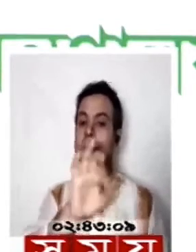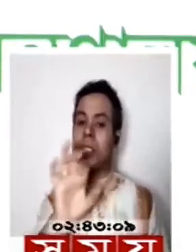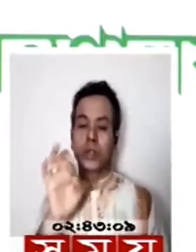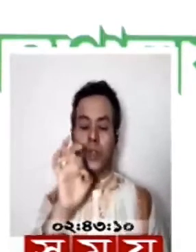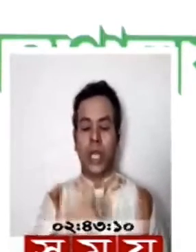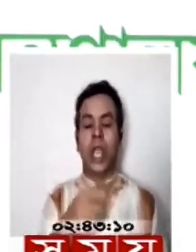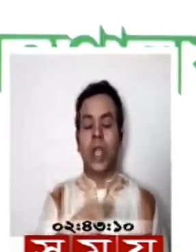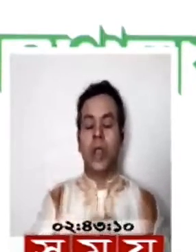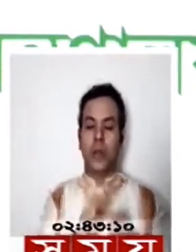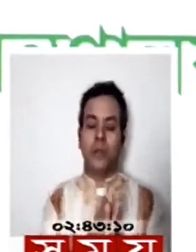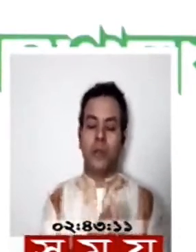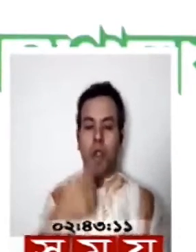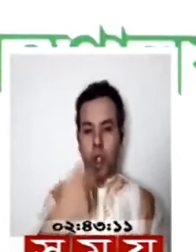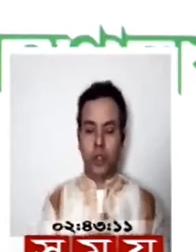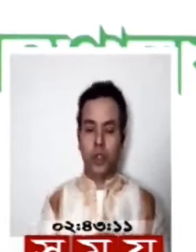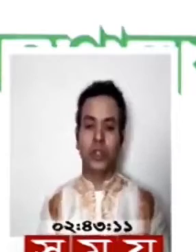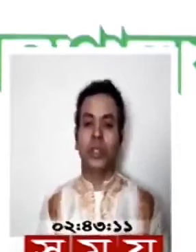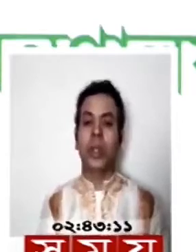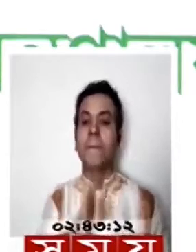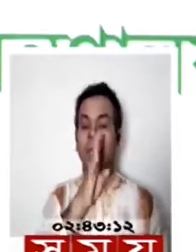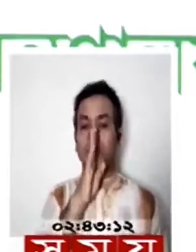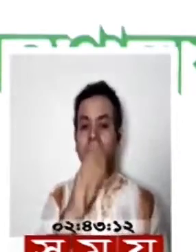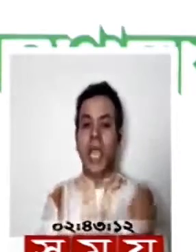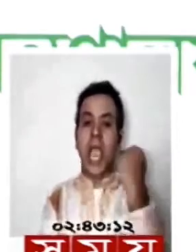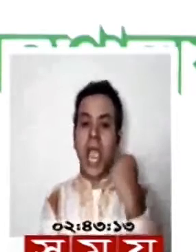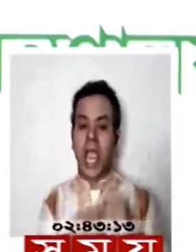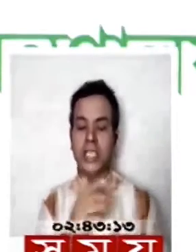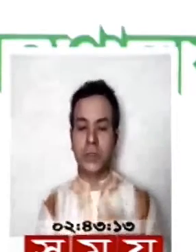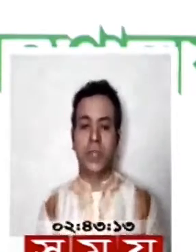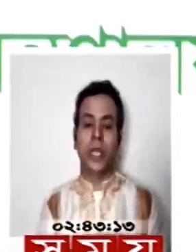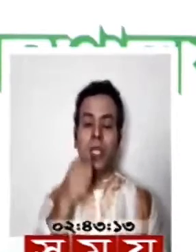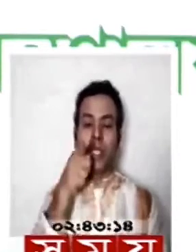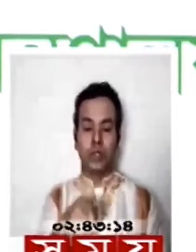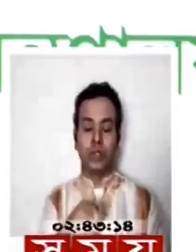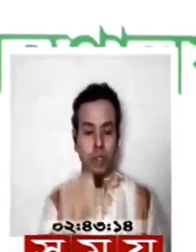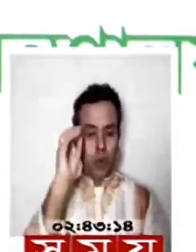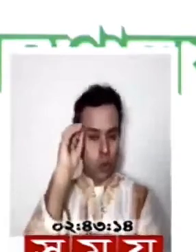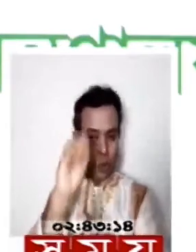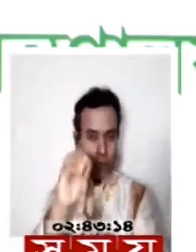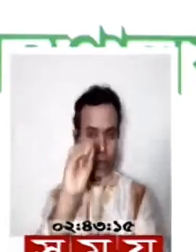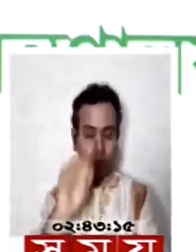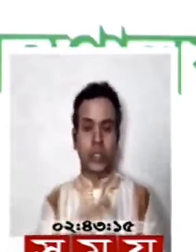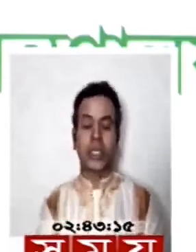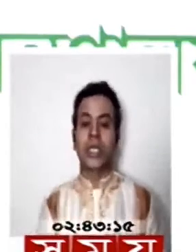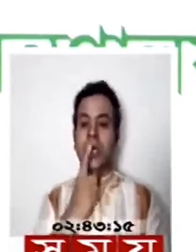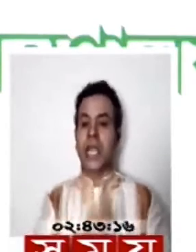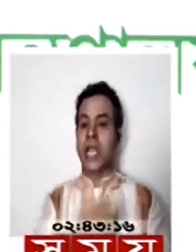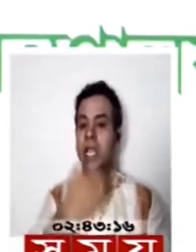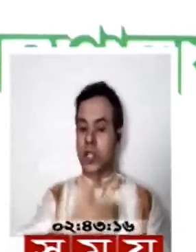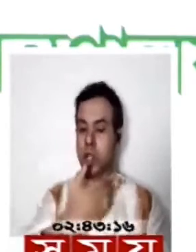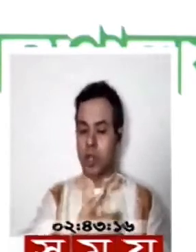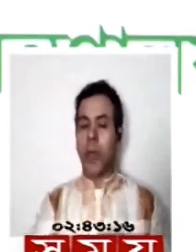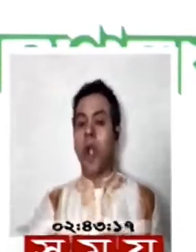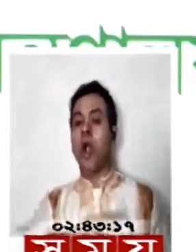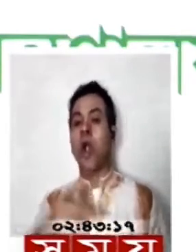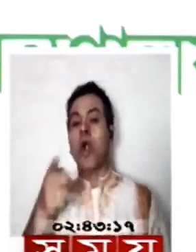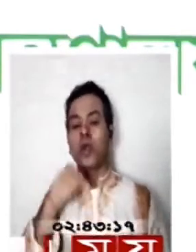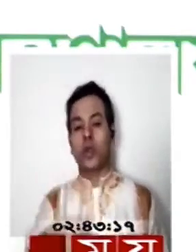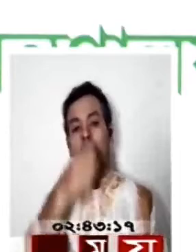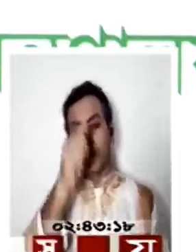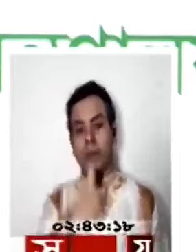1,000 টাকা গ্রহণ করতে পারবেন নমুনা সংগ্রহের জন্য, তাছাড়া 3,500 টাকায় নমুনা সংগ্রহ করবেন। আমরা আরেকটি বিষয়ে বেসরকারি হাসপাতাল